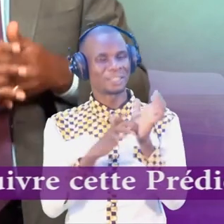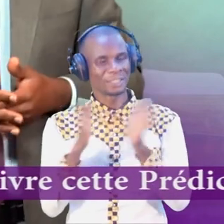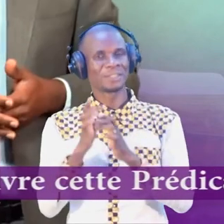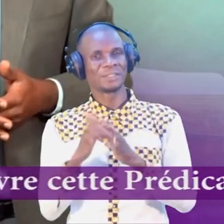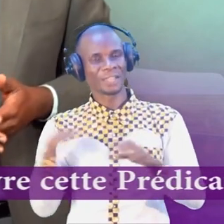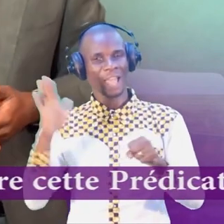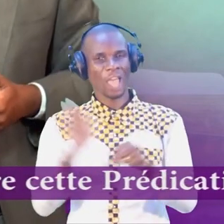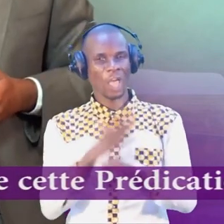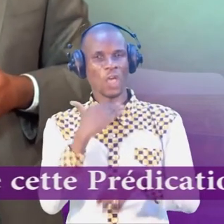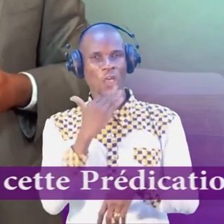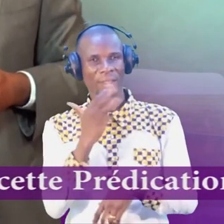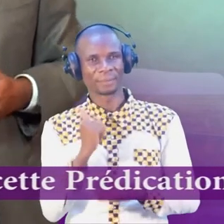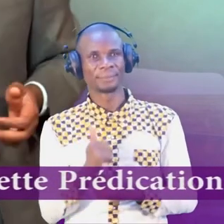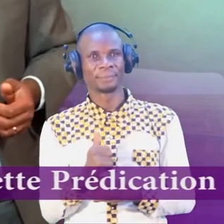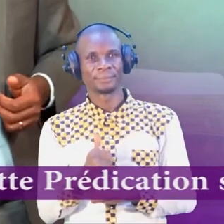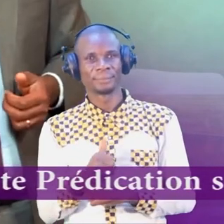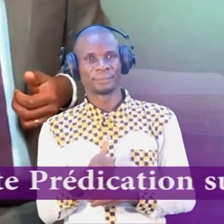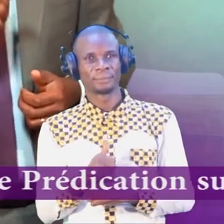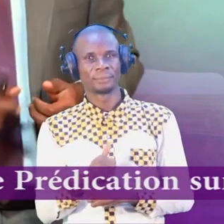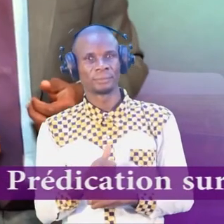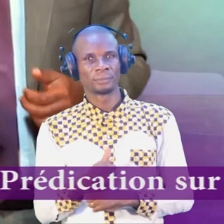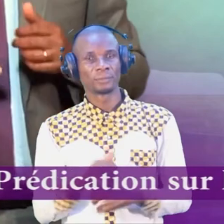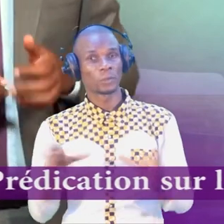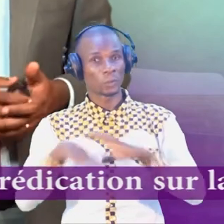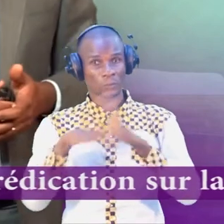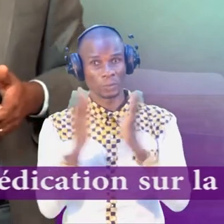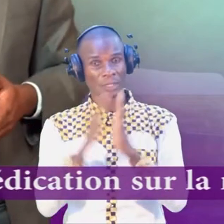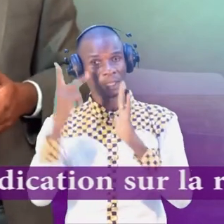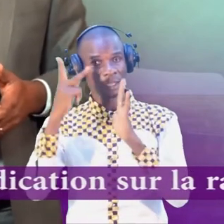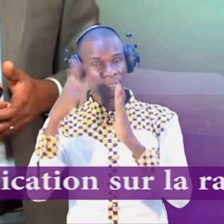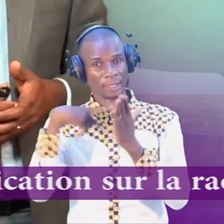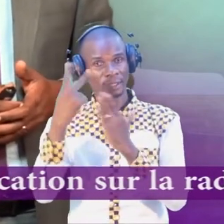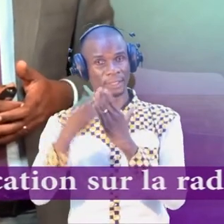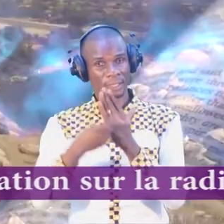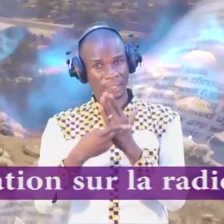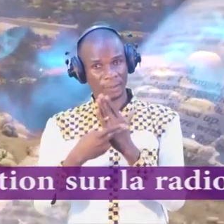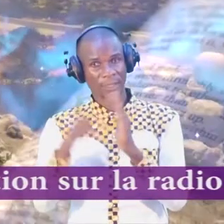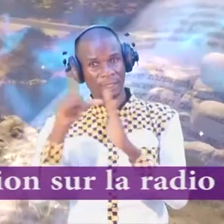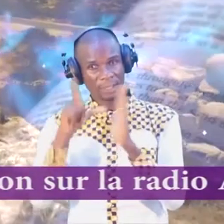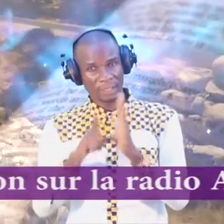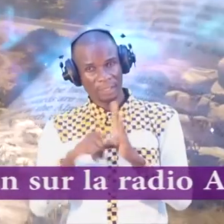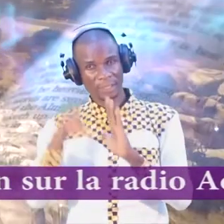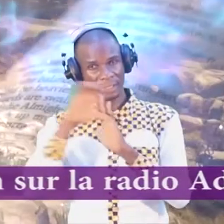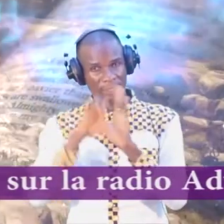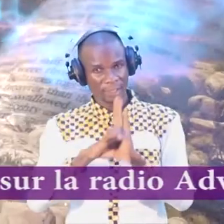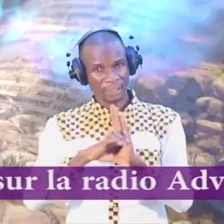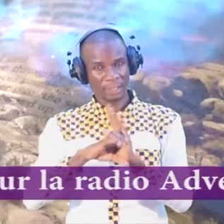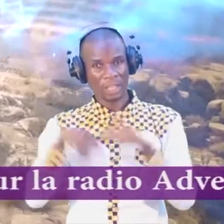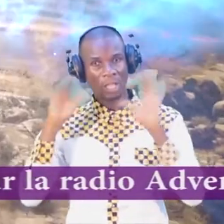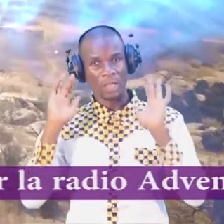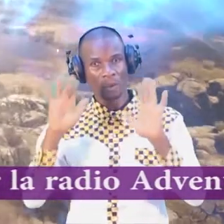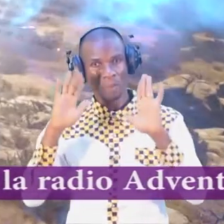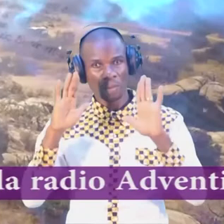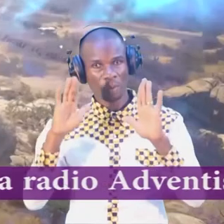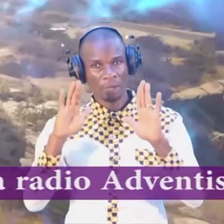uweze kufurahia Mungu na kufurahi katika Mungu, sababu yeye pekee anajibu mahitaji yako. Hayo